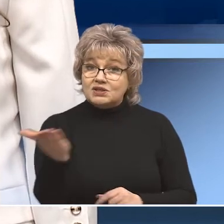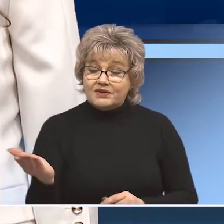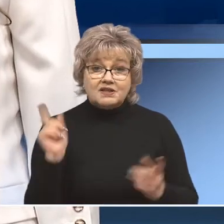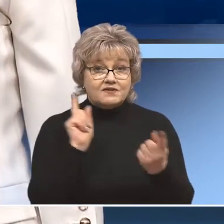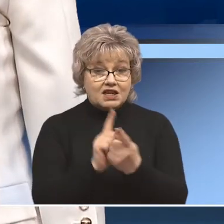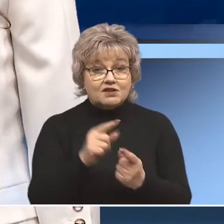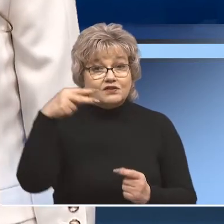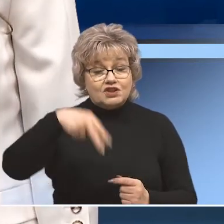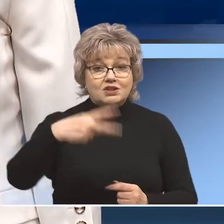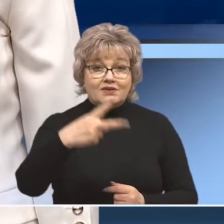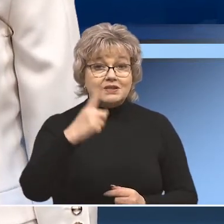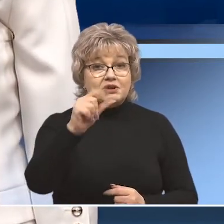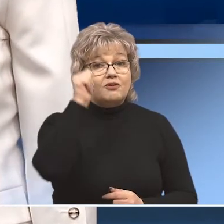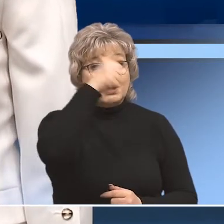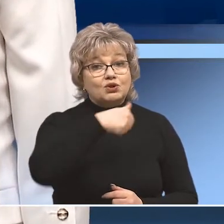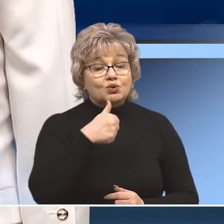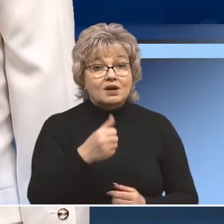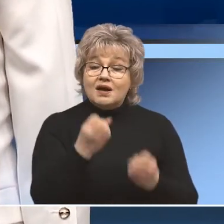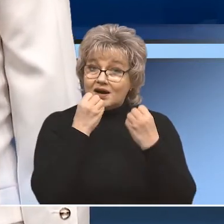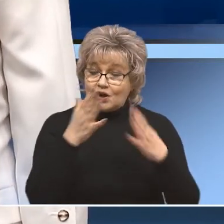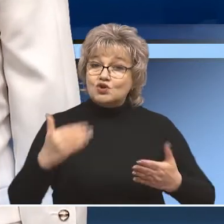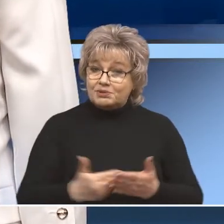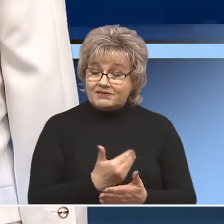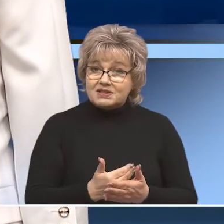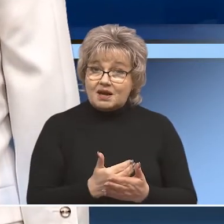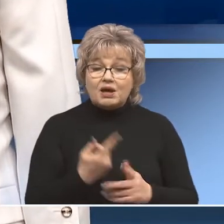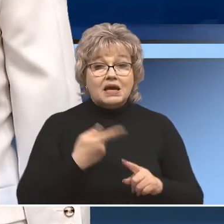вас. Встретимся в 2021 году с